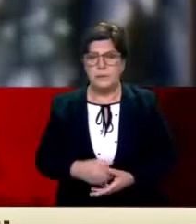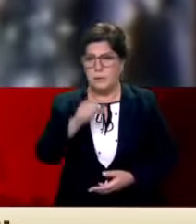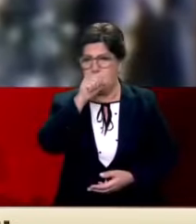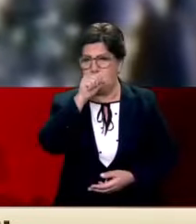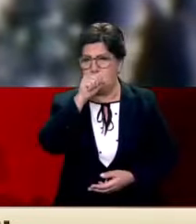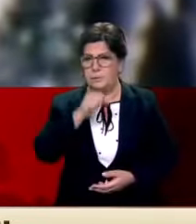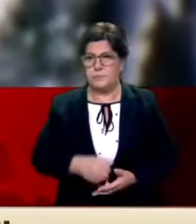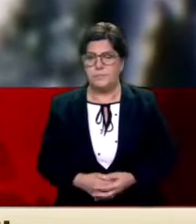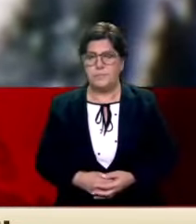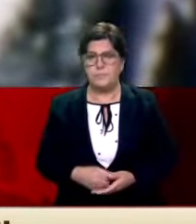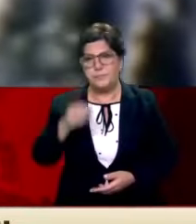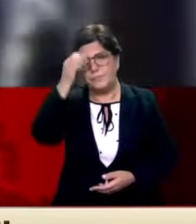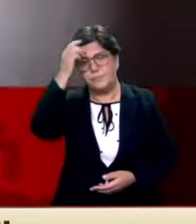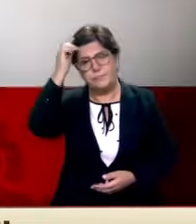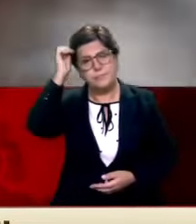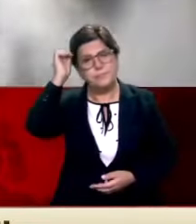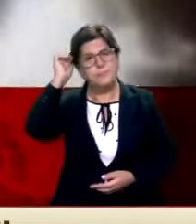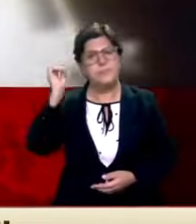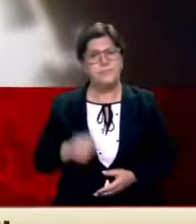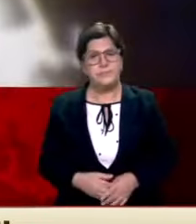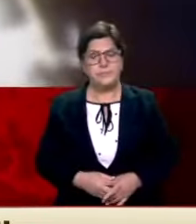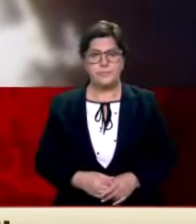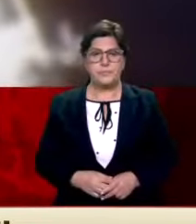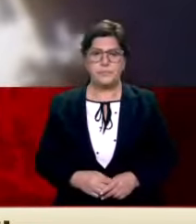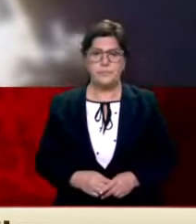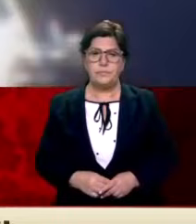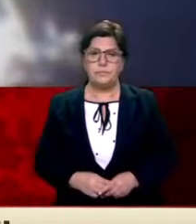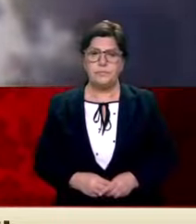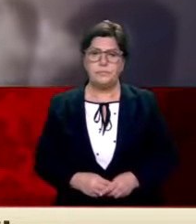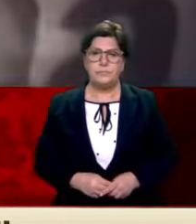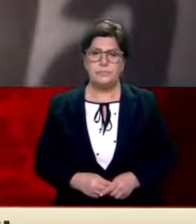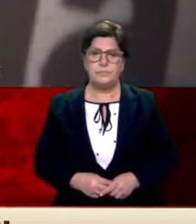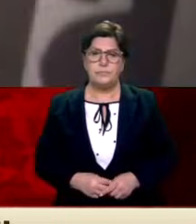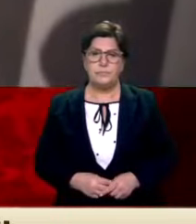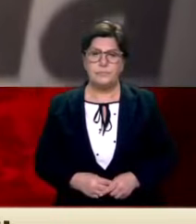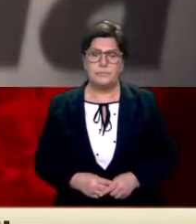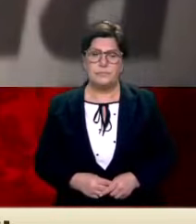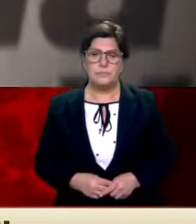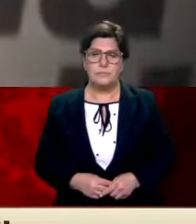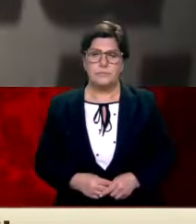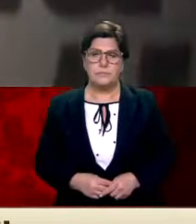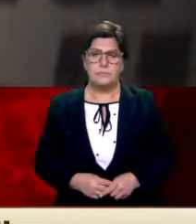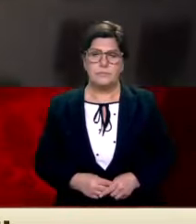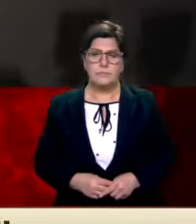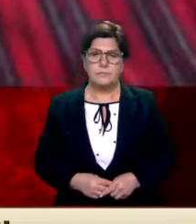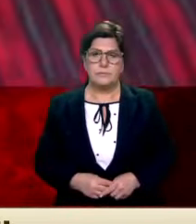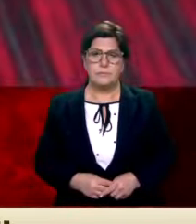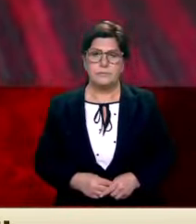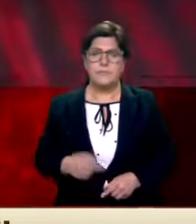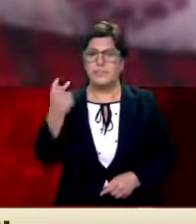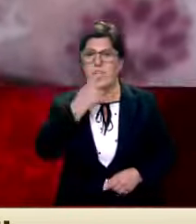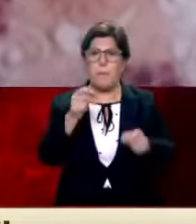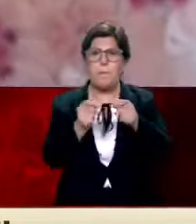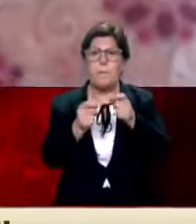40 yılda bir anarım. Sen de kaybettiğimi başkasını da